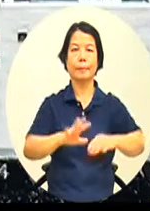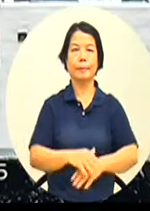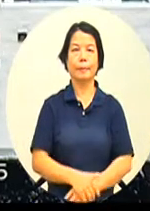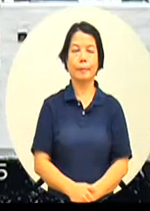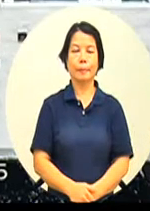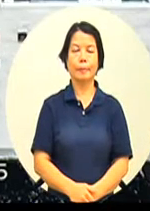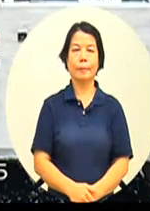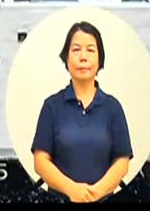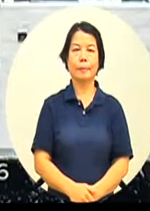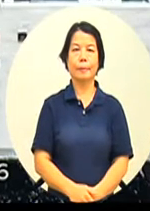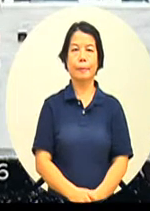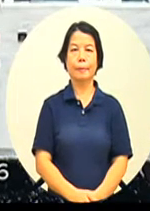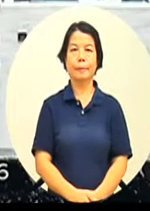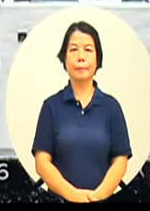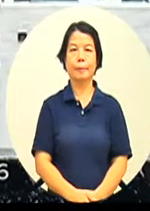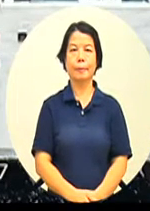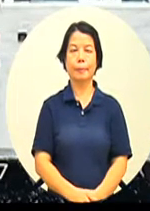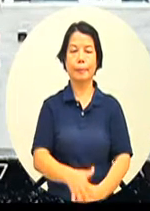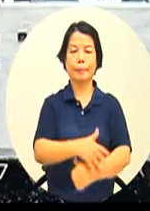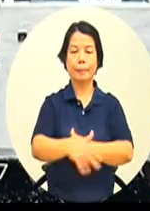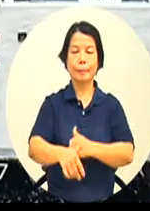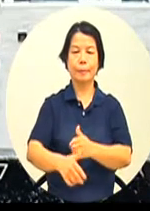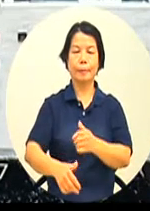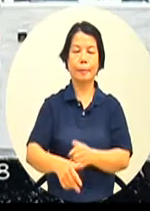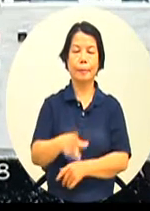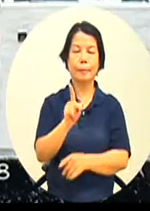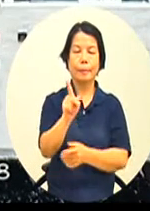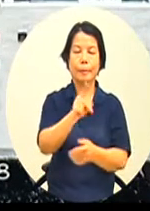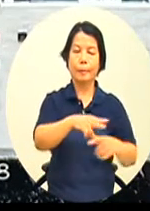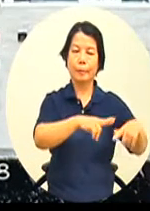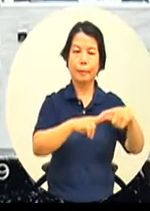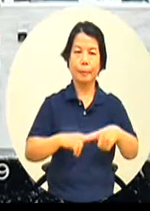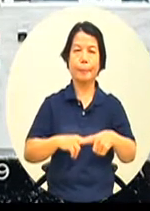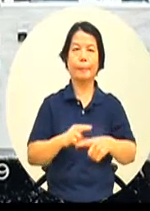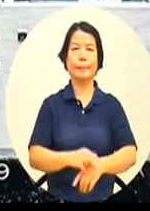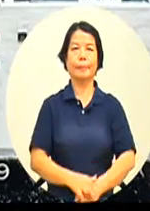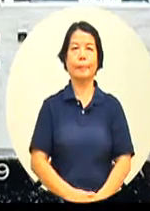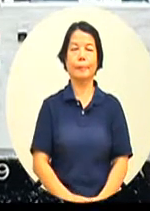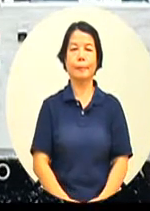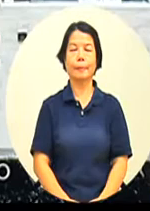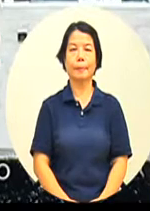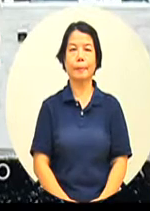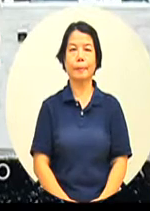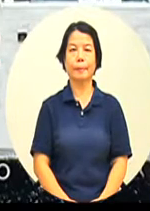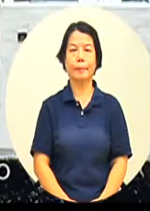室科长做个介绍。好，请。